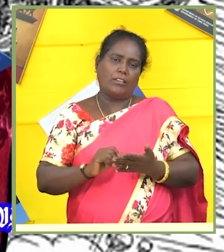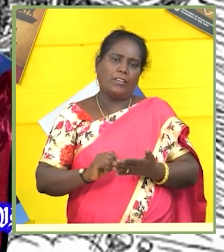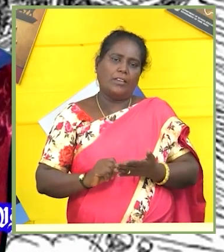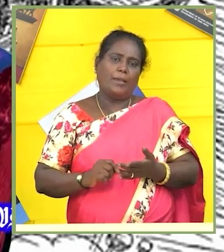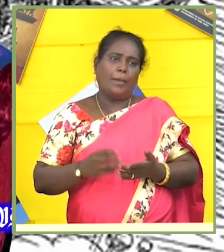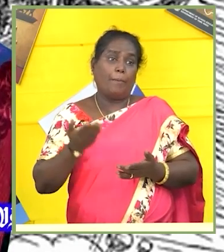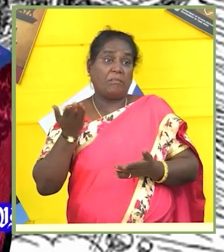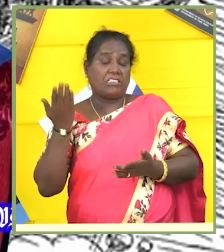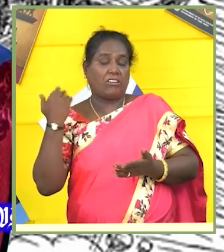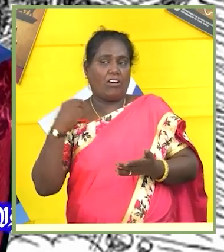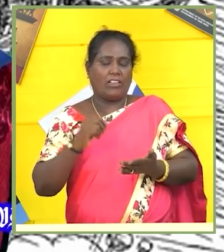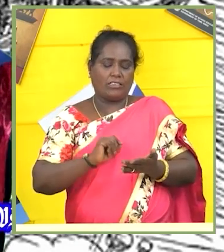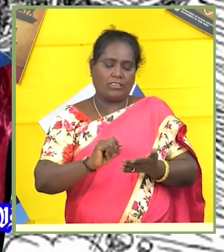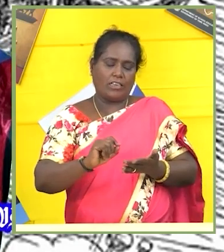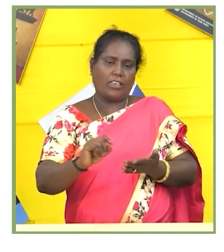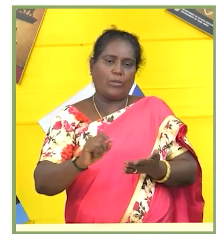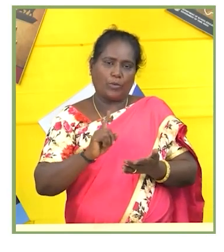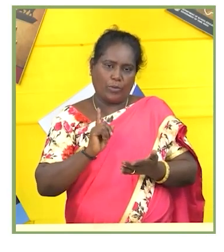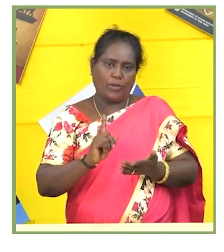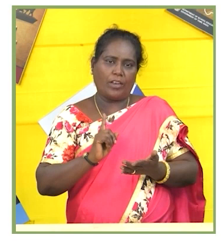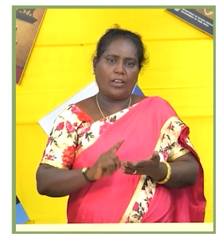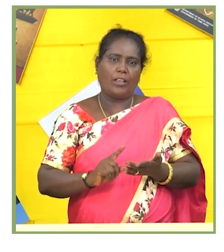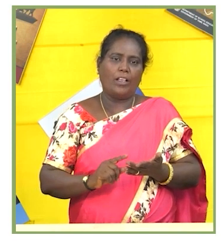இலக்கியங்களில் ஏறுதழுவுதல் பற்றி சொல்லியிருக்காங்கன்னு பார்த்தோம். அதாவது